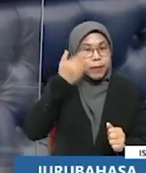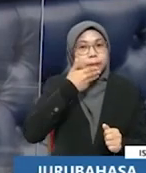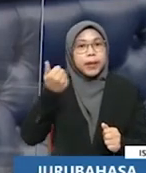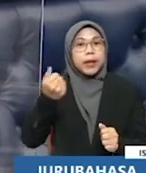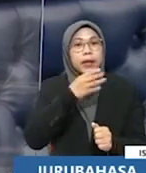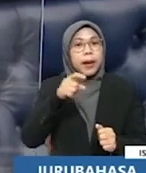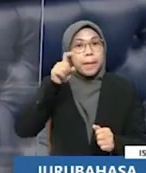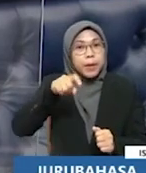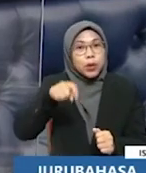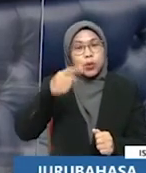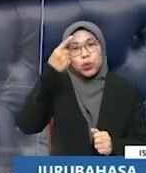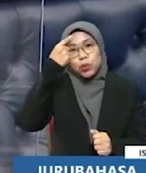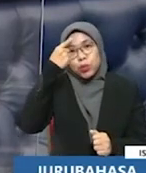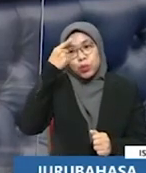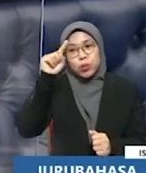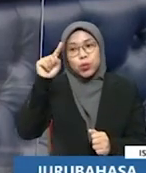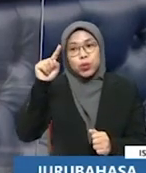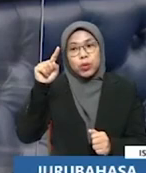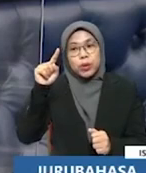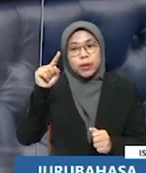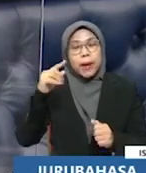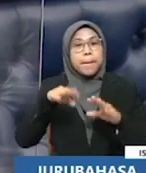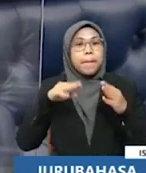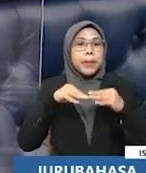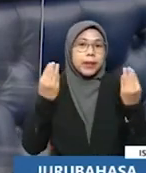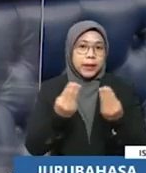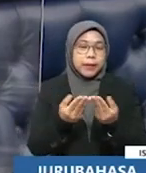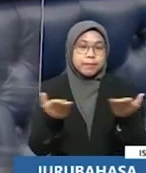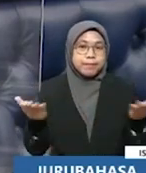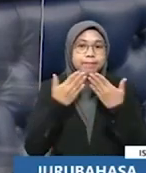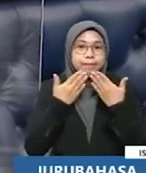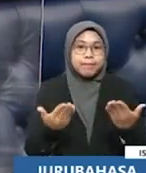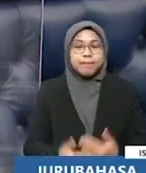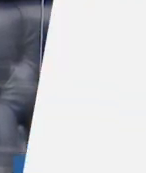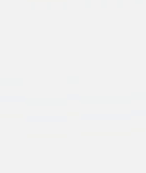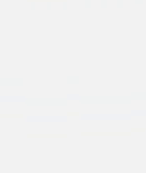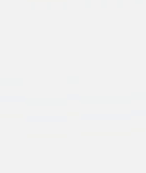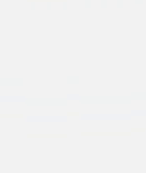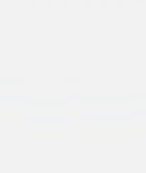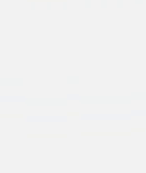baik dan perlu untuk masyarakat awam. Sekian, terima kasih.